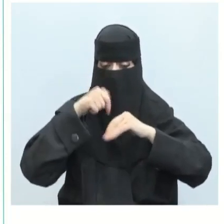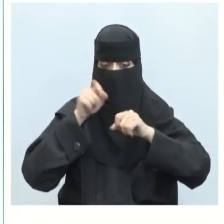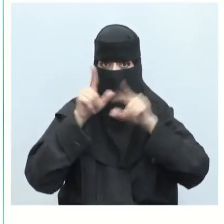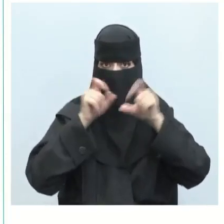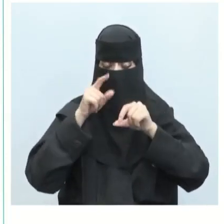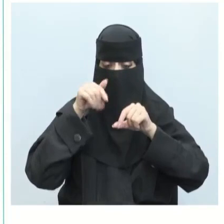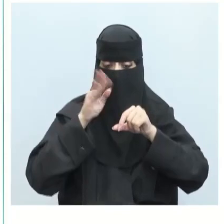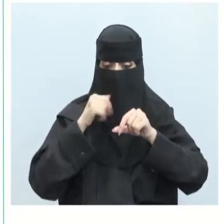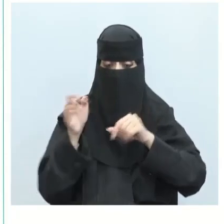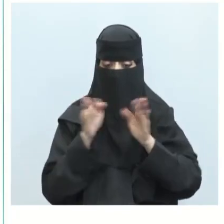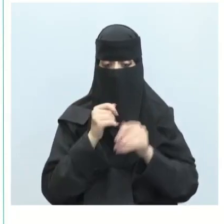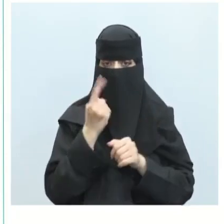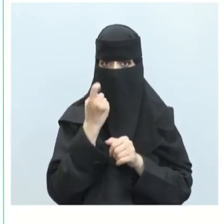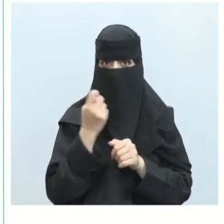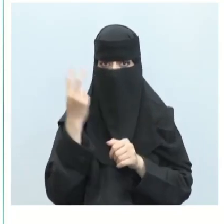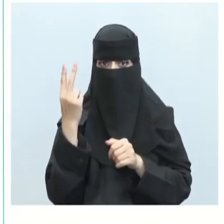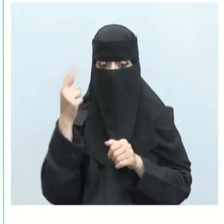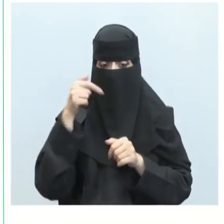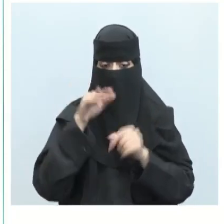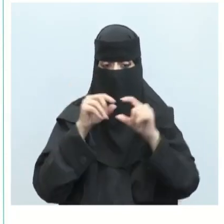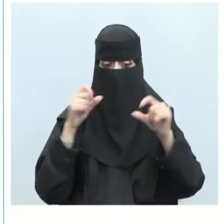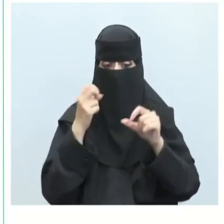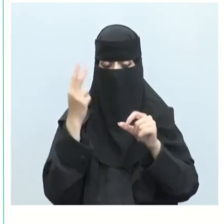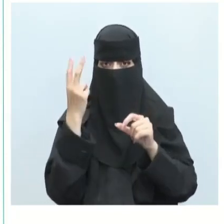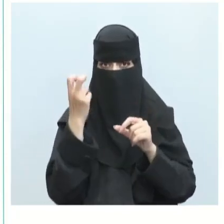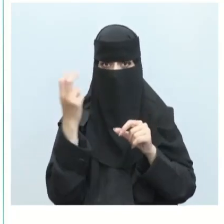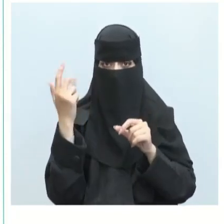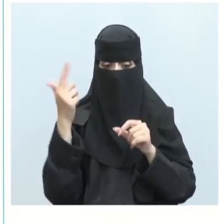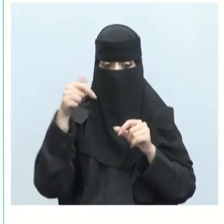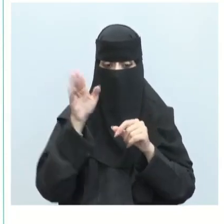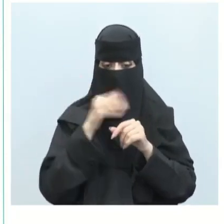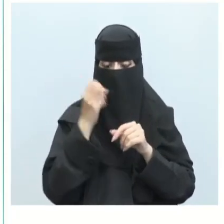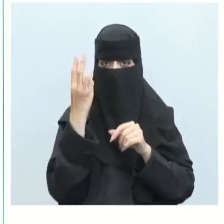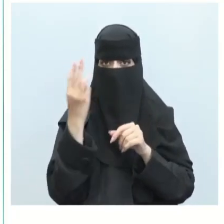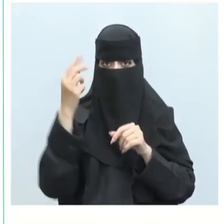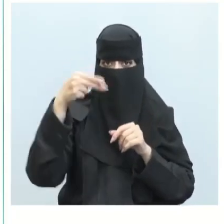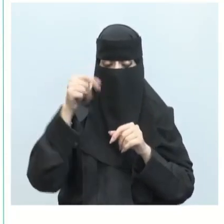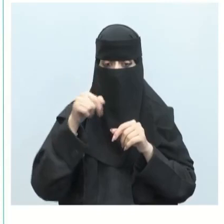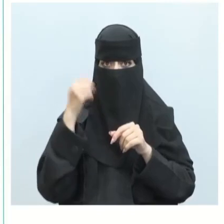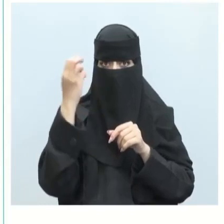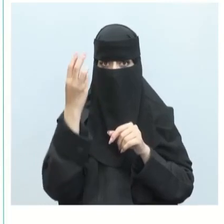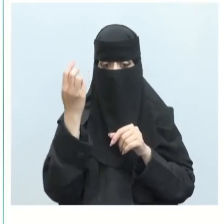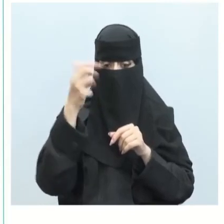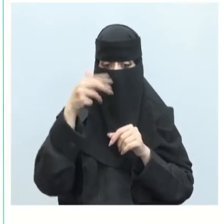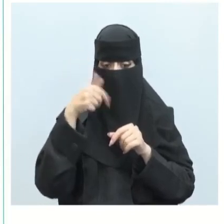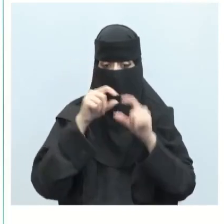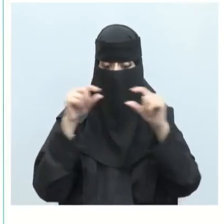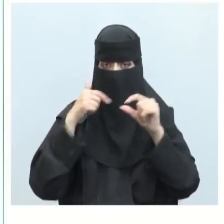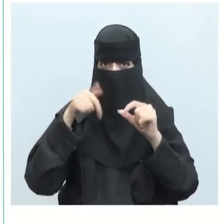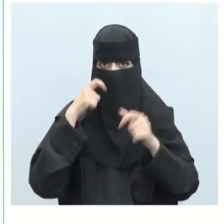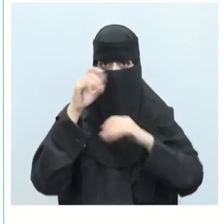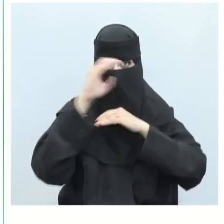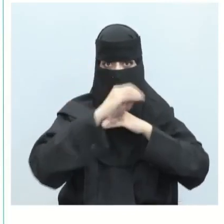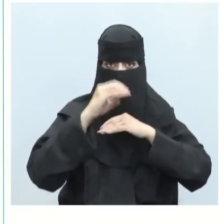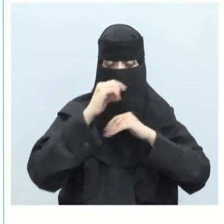انترنت 172 217 23 99 من صفحه محرك بحث جوجل